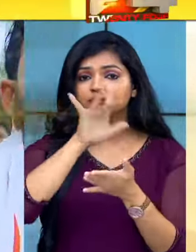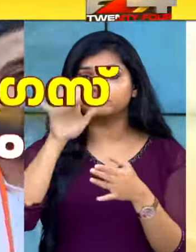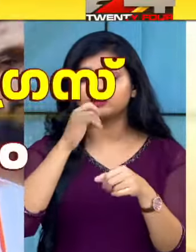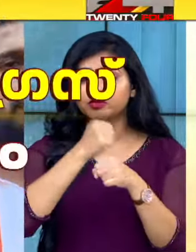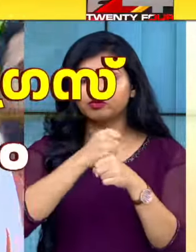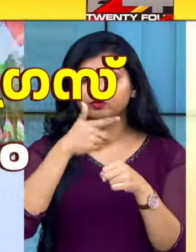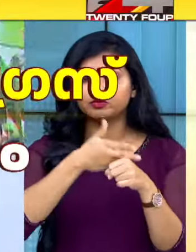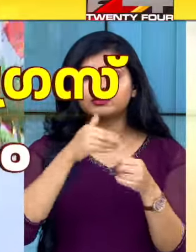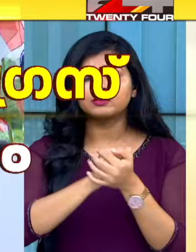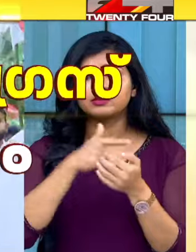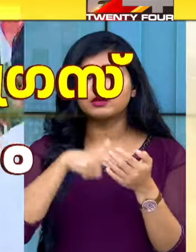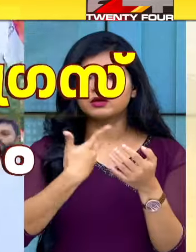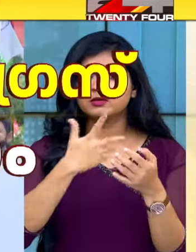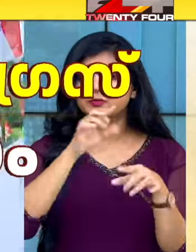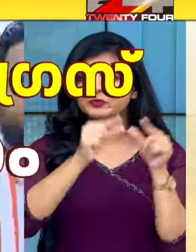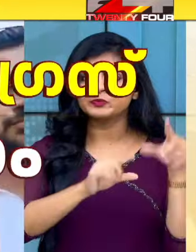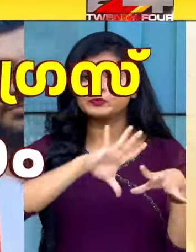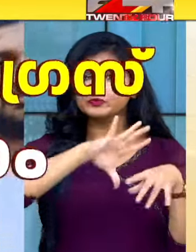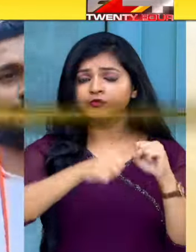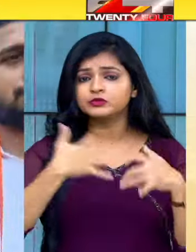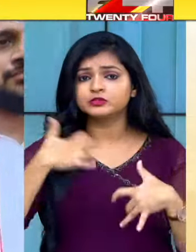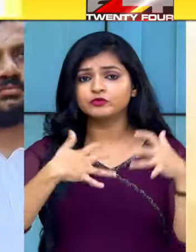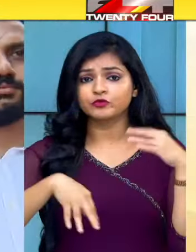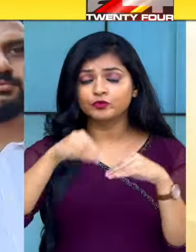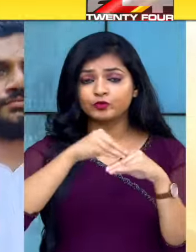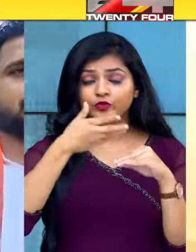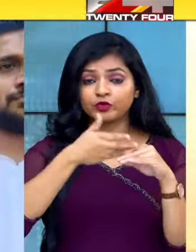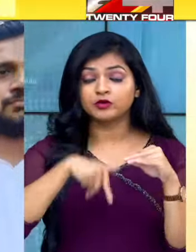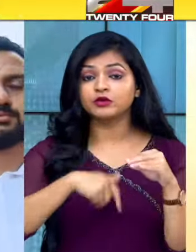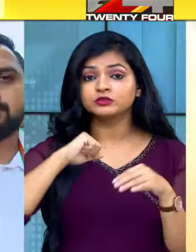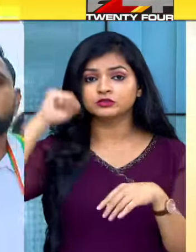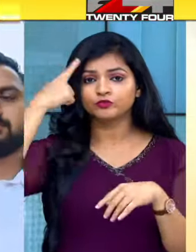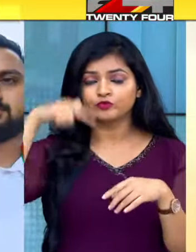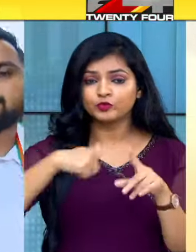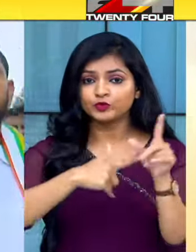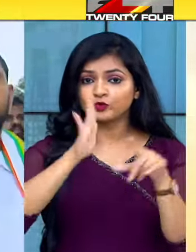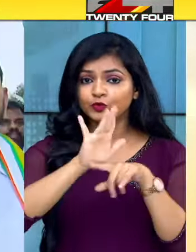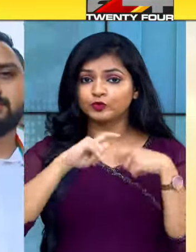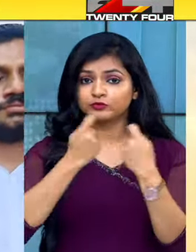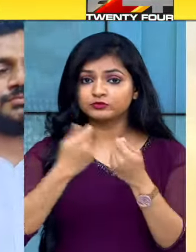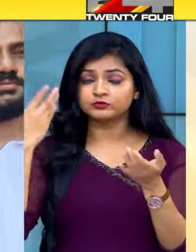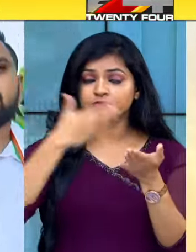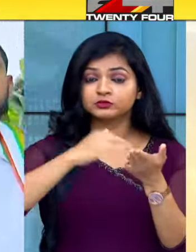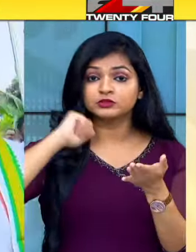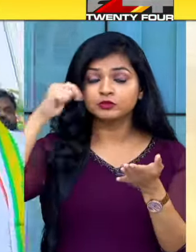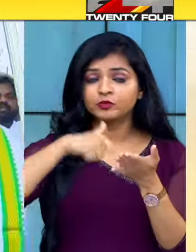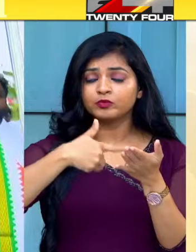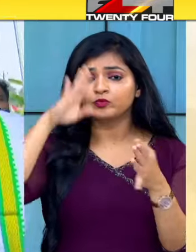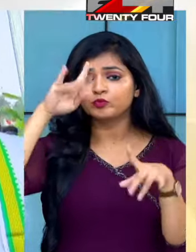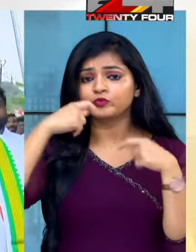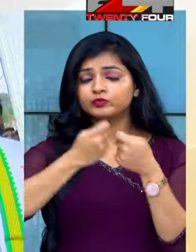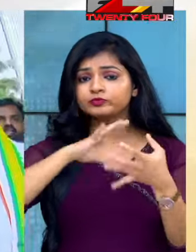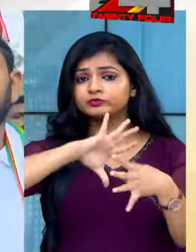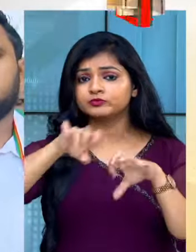ദ്രോഹിക്കുന്ന വിഷയങ്ങൾ, അത് ചോദ്യം ചെയ്യാൻ ഒരു സമരവുമായി പോയ യൂത്ത് കോൺഗ്രസിനോട് ചെയ്ത സമീപനം നമുക്കറിയാം. ശരി, അമൽ ജോയി അടക്കമുള്ള ഇവിടുത്തെ യൂത്ത് കോൺഗ്രസിൻ്റെ സഹപ്രവർത്തകരെ